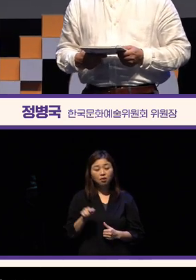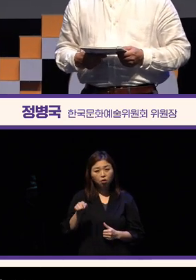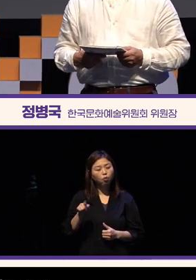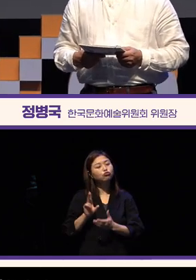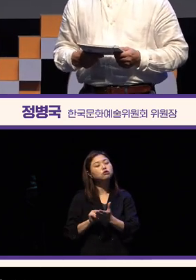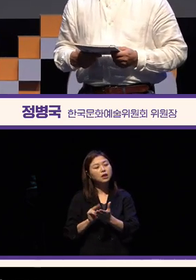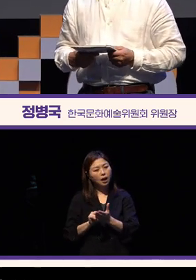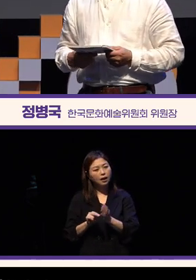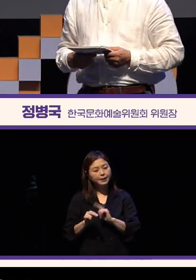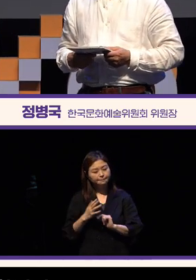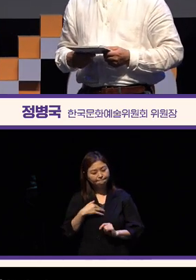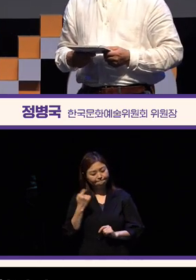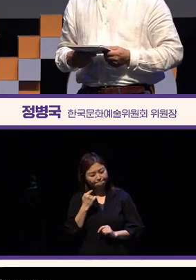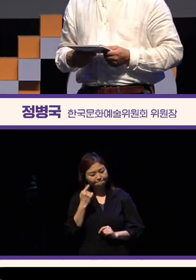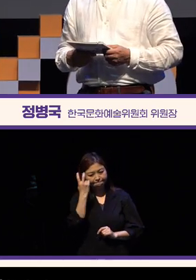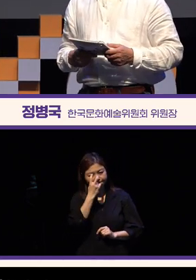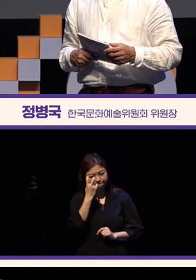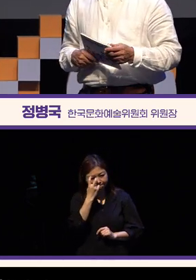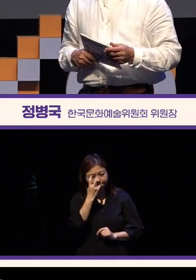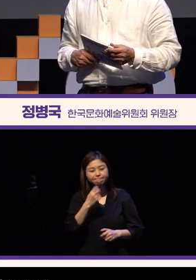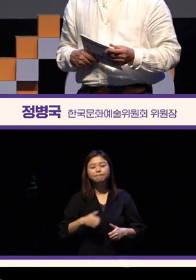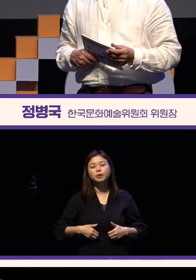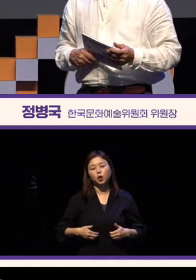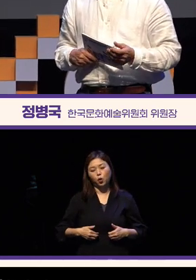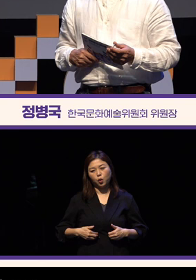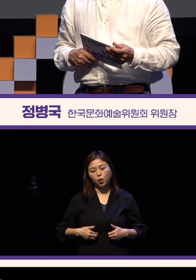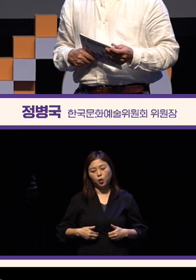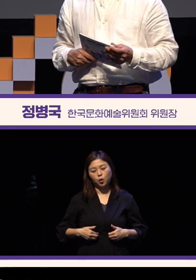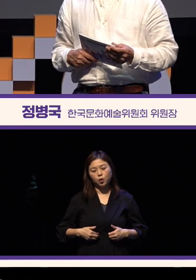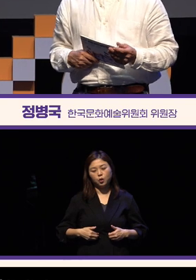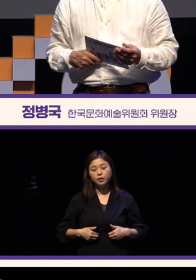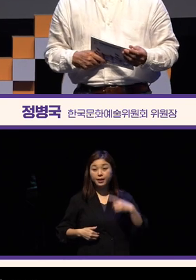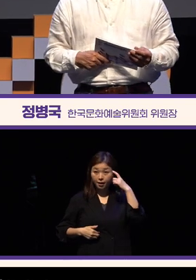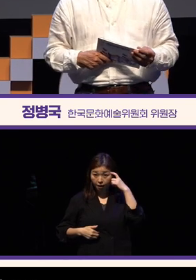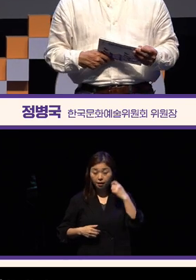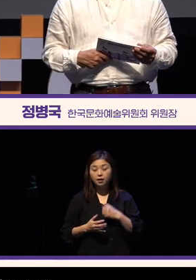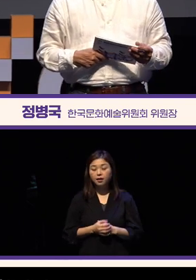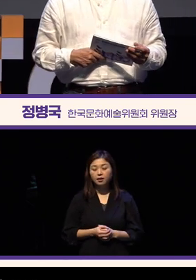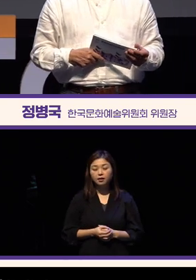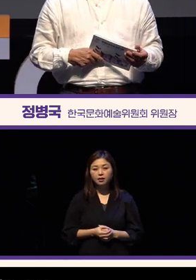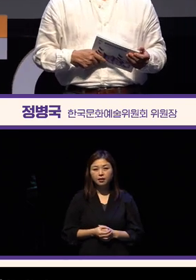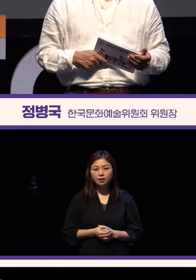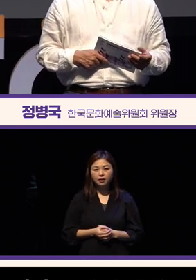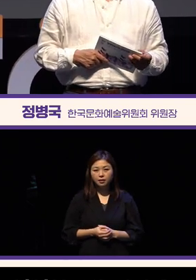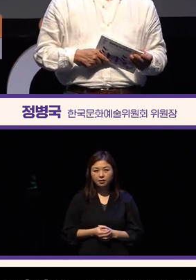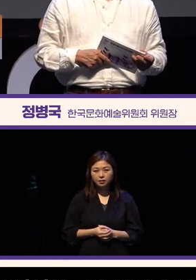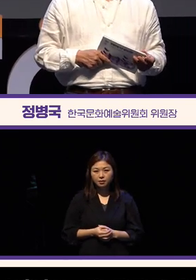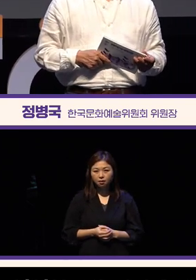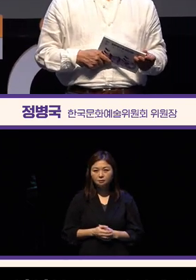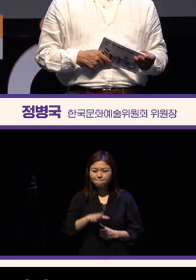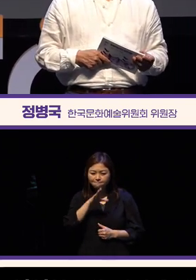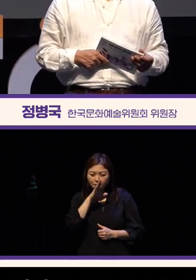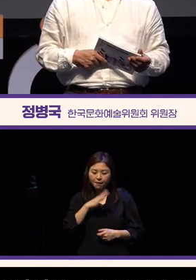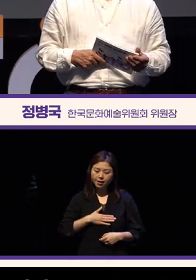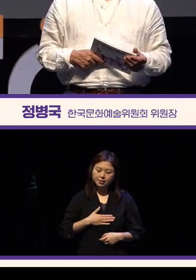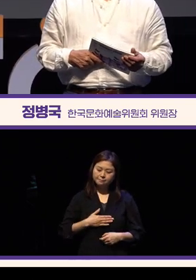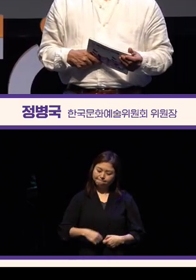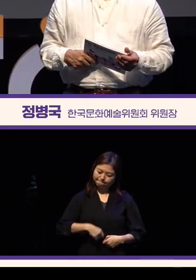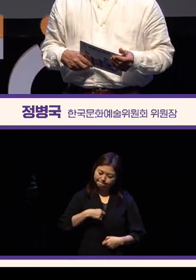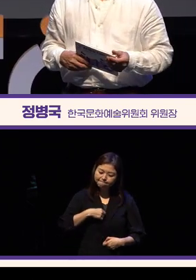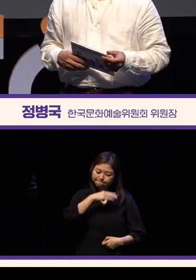대해서 철저하게 관리를 해야 되겠다. 그렇게 함으로 인해서 선의에 정말